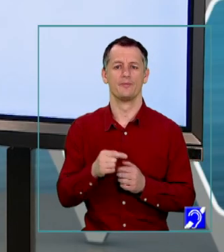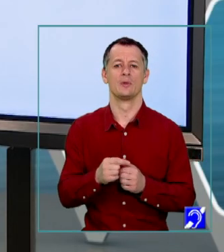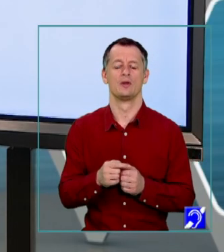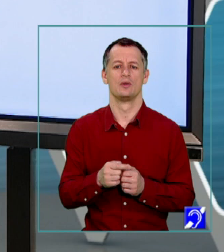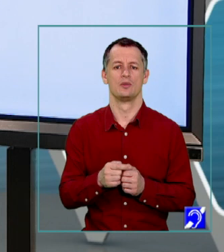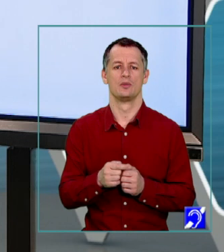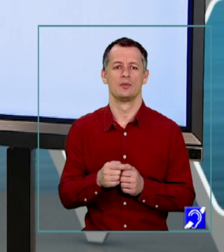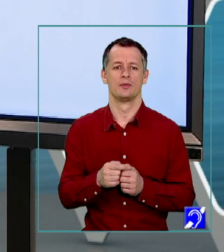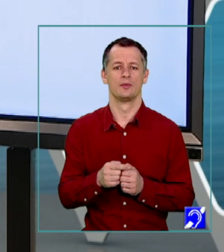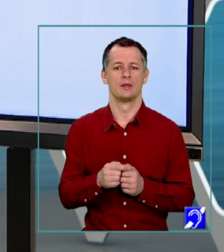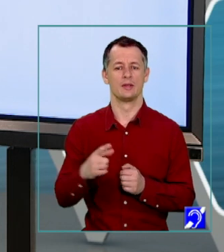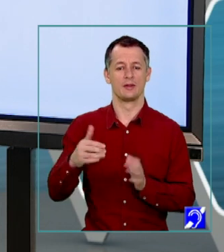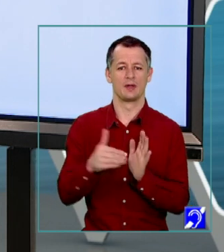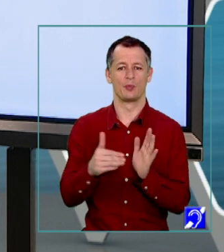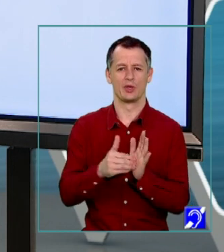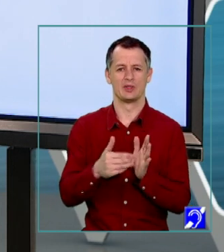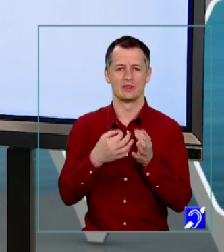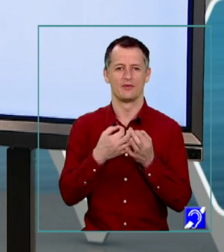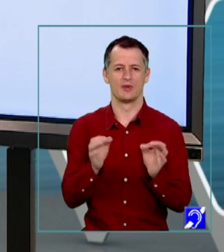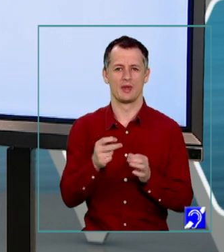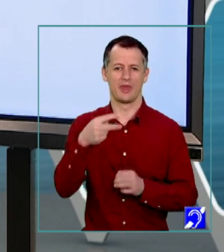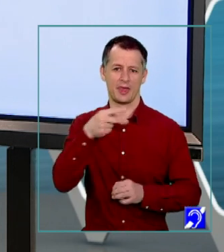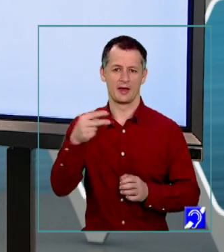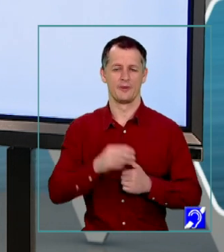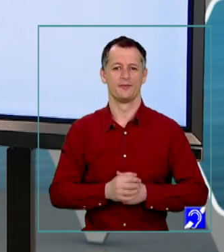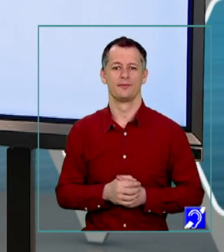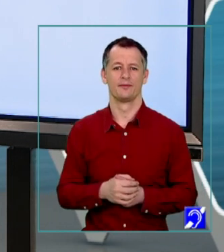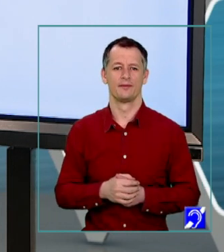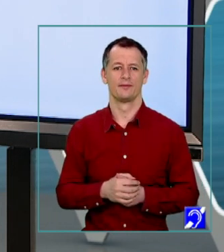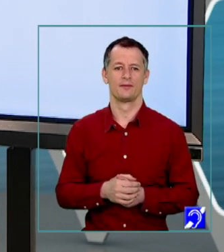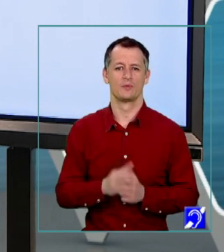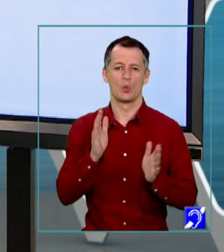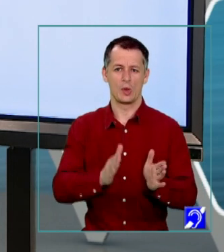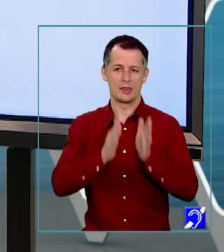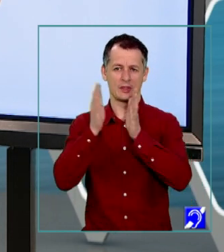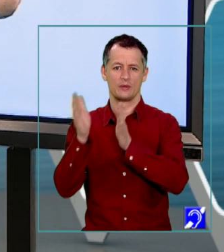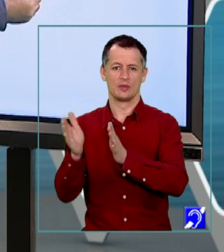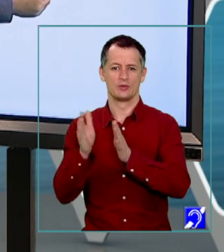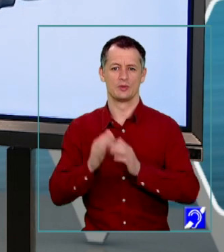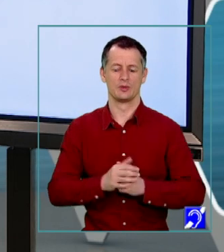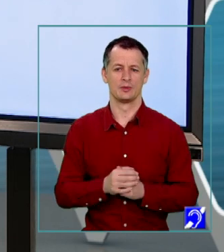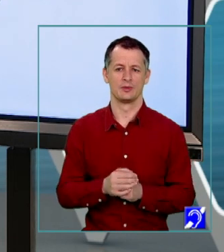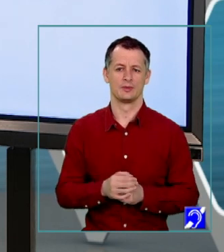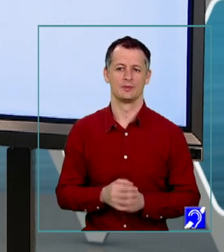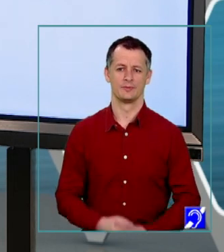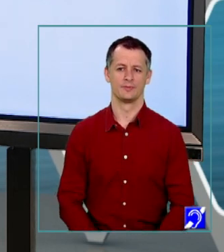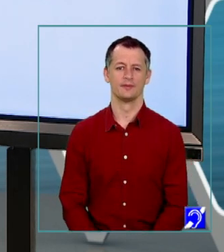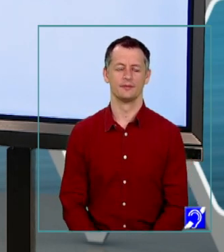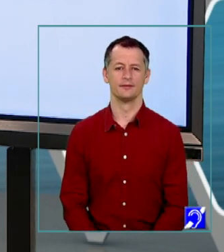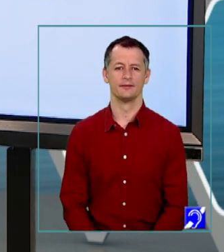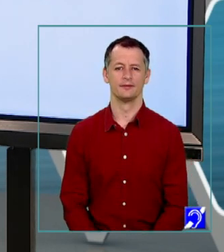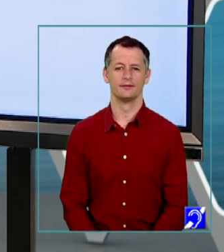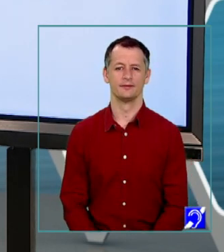a mărimii din stânga, trebuie să fie egală cu unitatea de măsură a termenului din